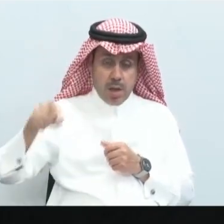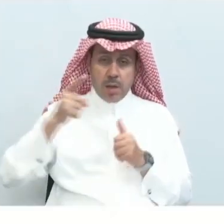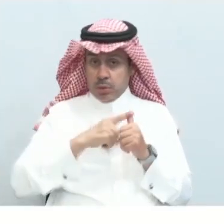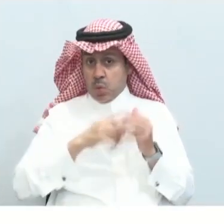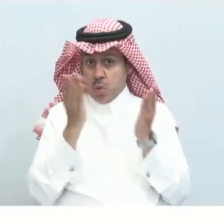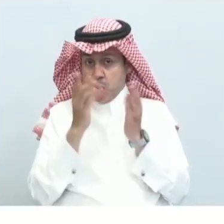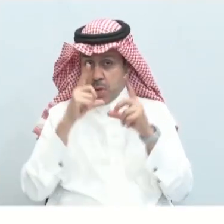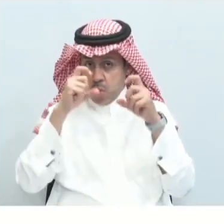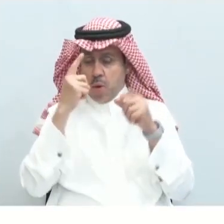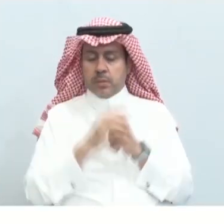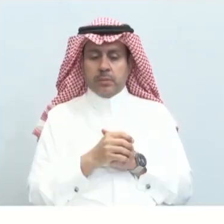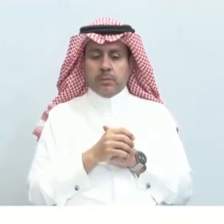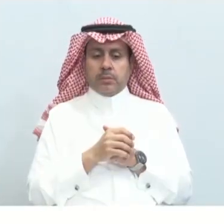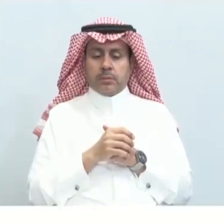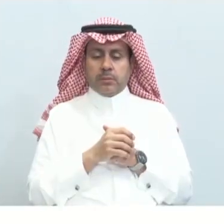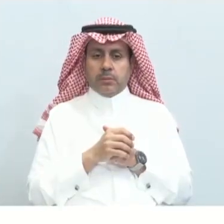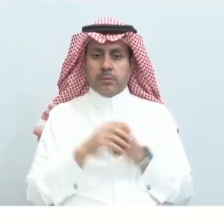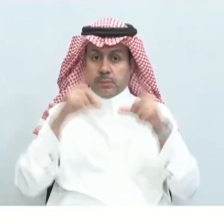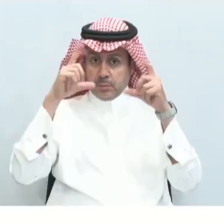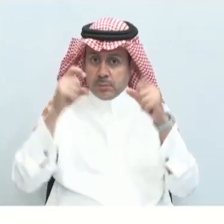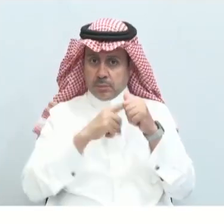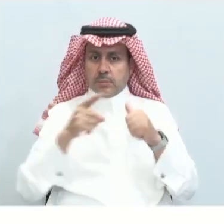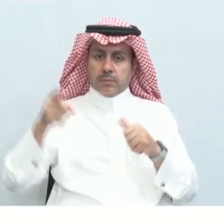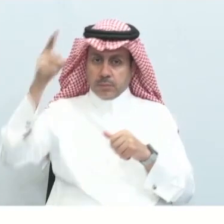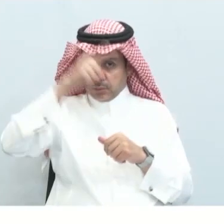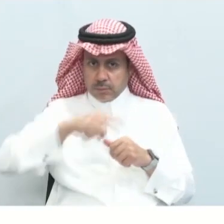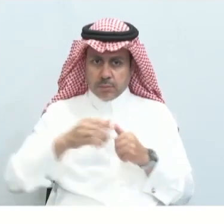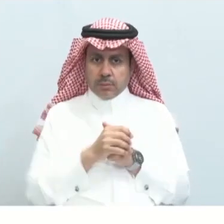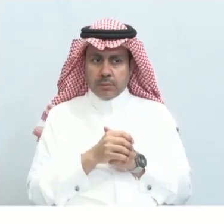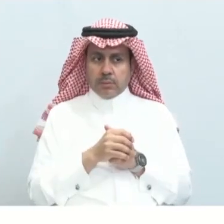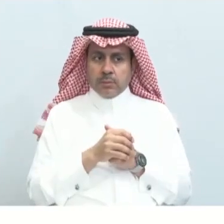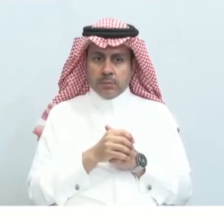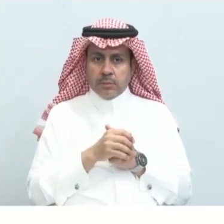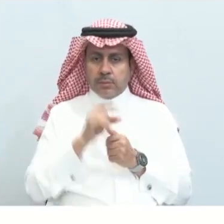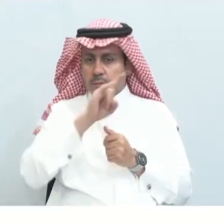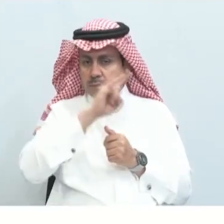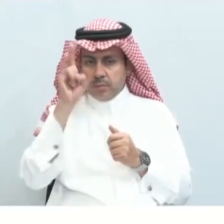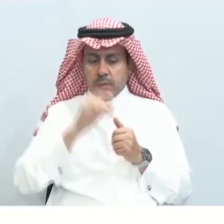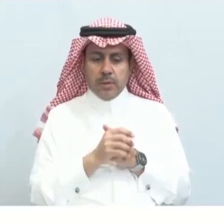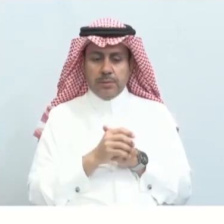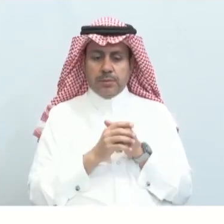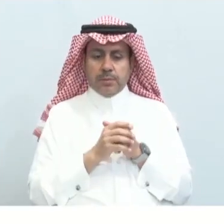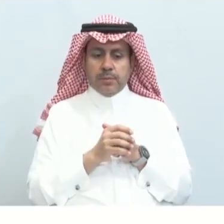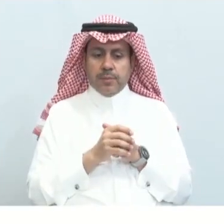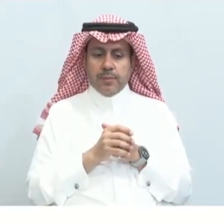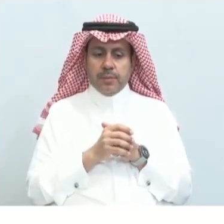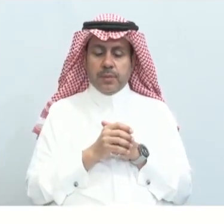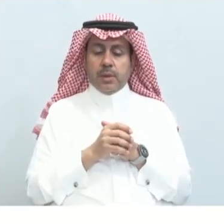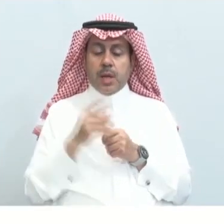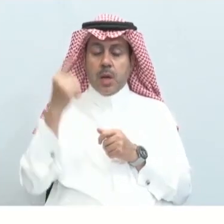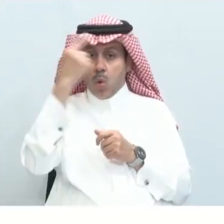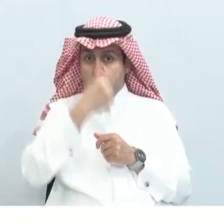الصوره هل نضع دائره على هذه الصوره لا لانه يريد فقط الوجوه المحبوبه عند